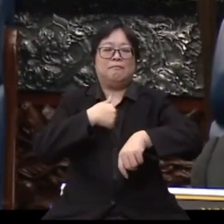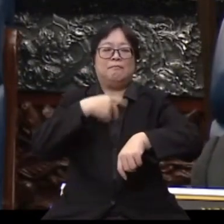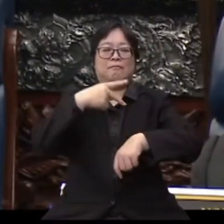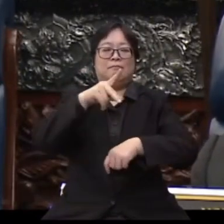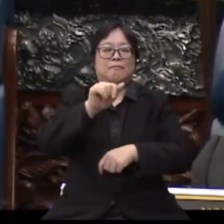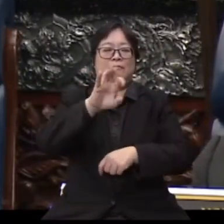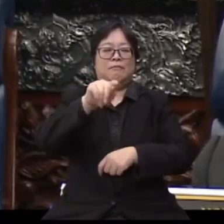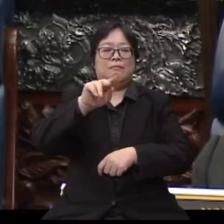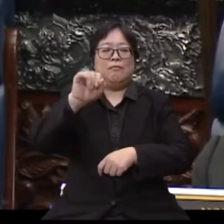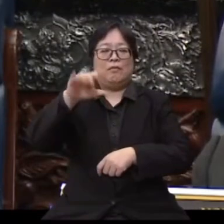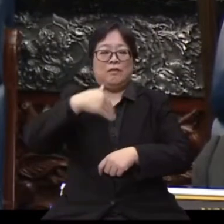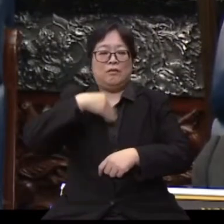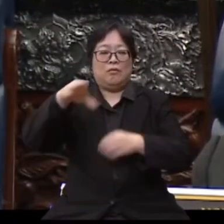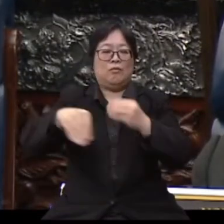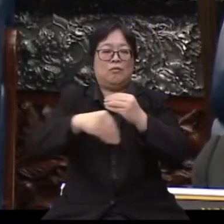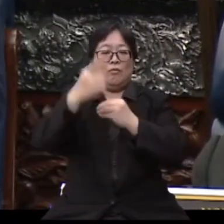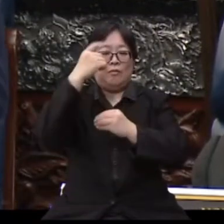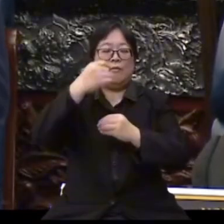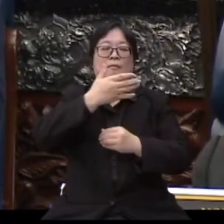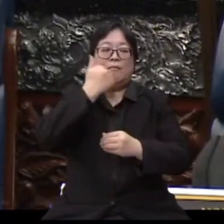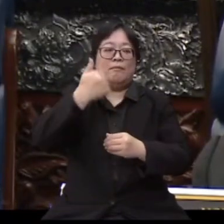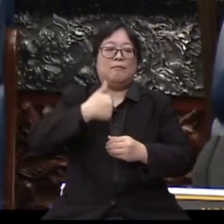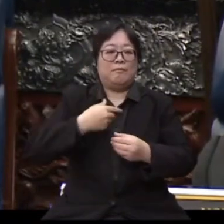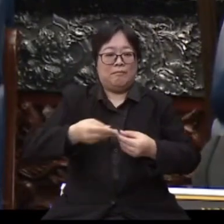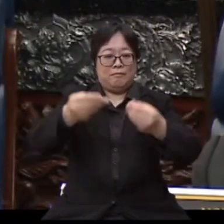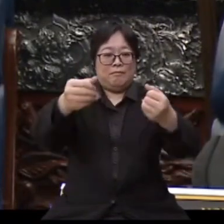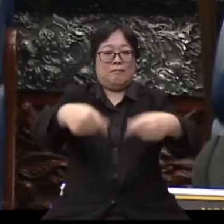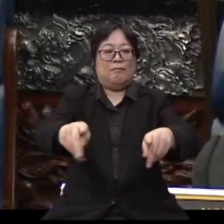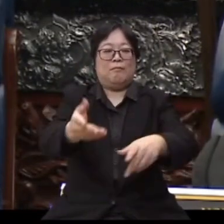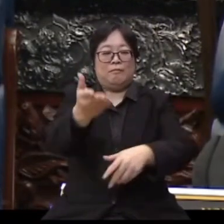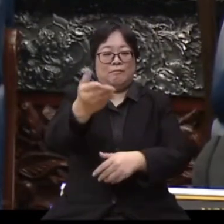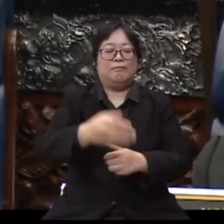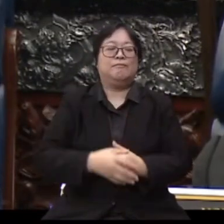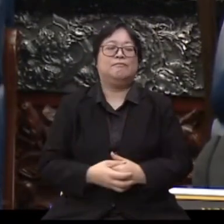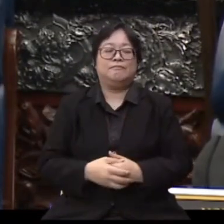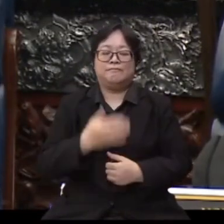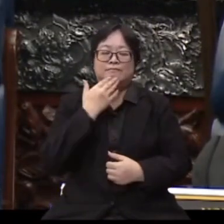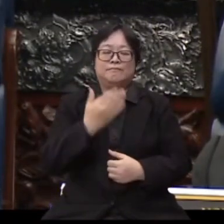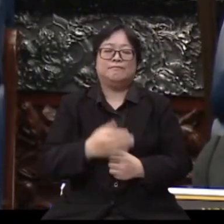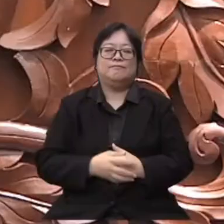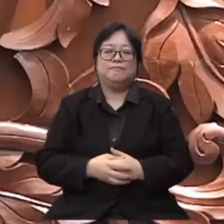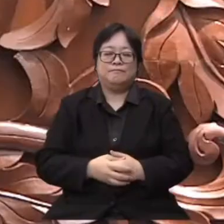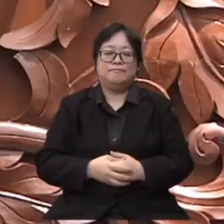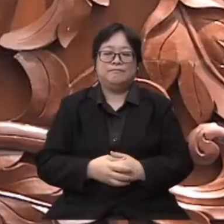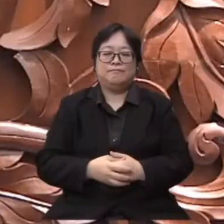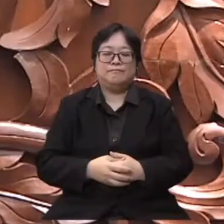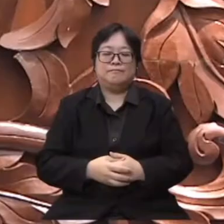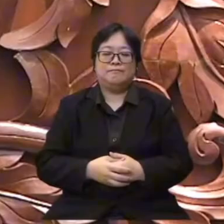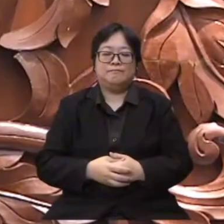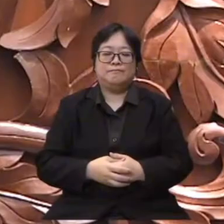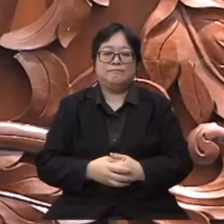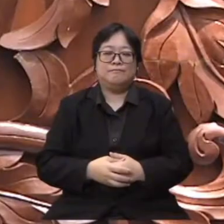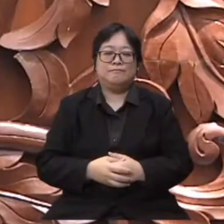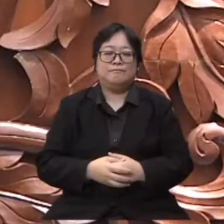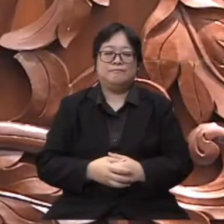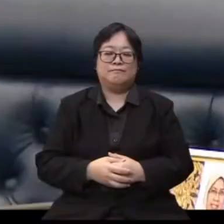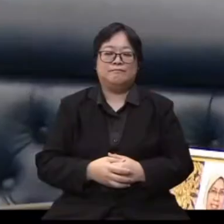Parit Solong ada soalan tambahan. Jadi lebih baik kita beri laluan kepada Parit Solong. Terima kasih. Parit Solong.